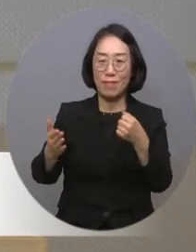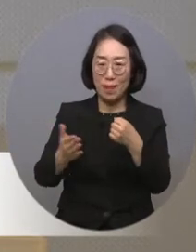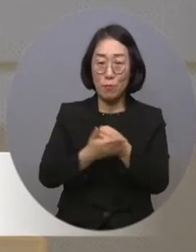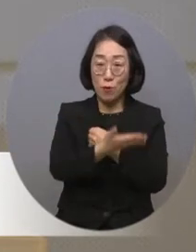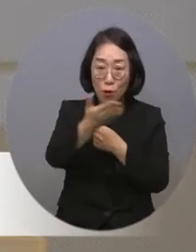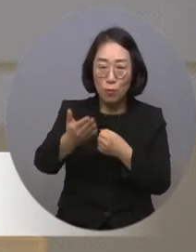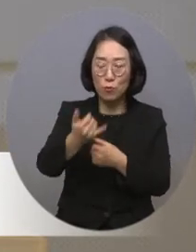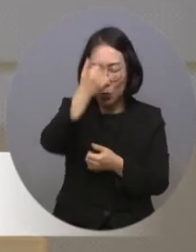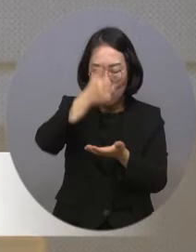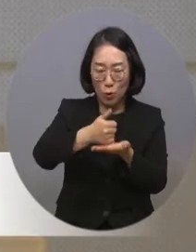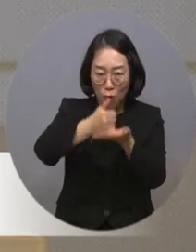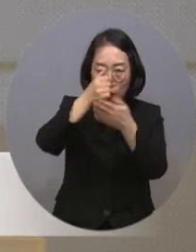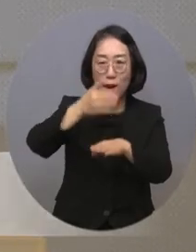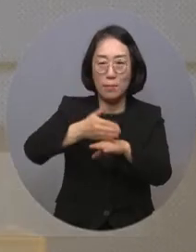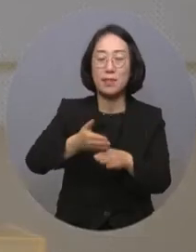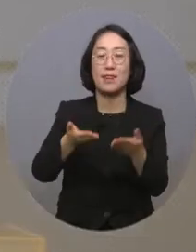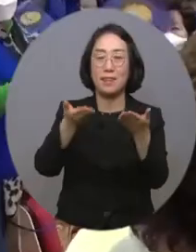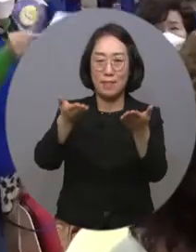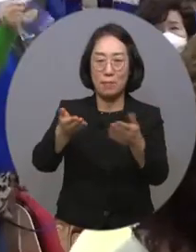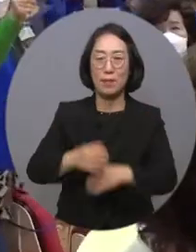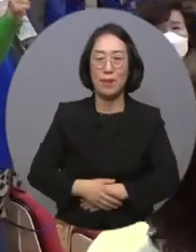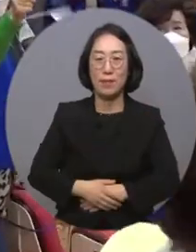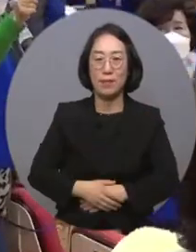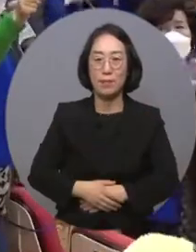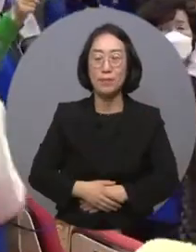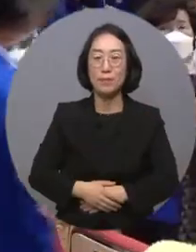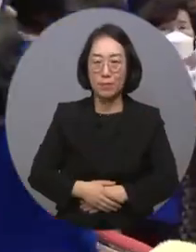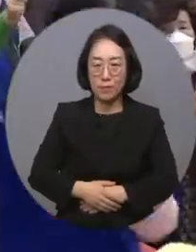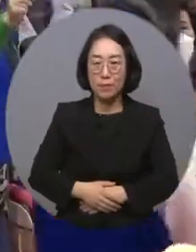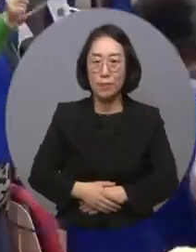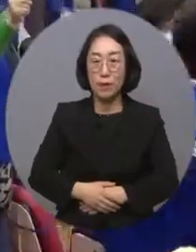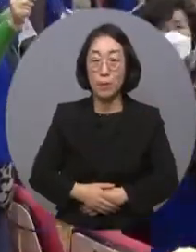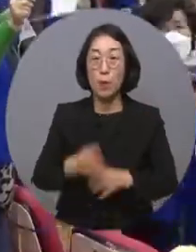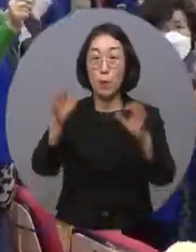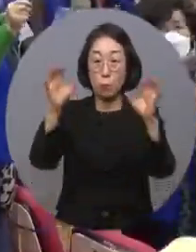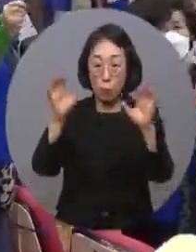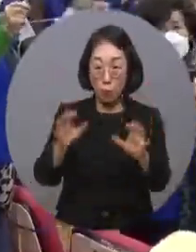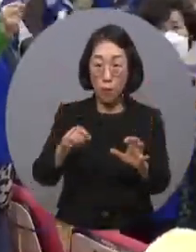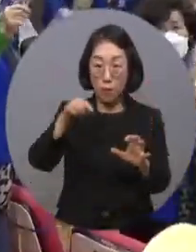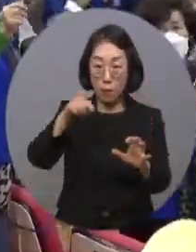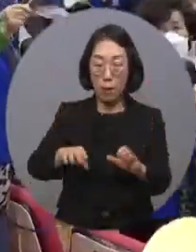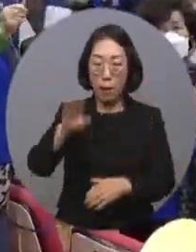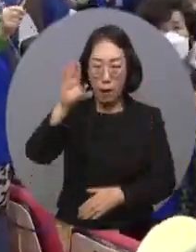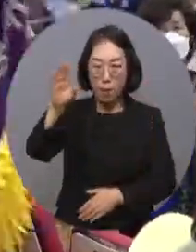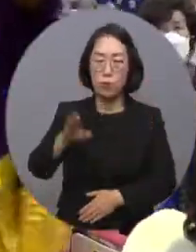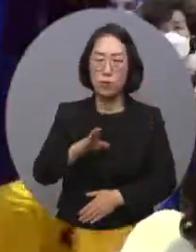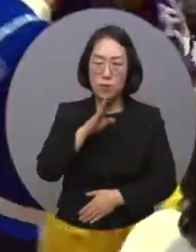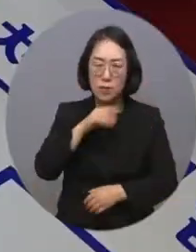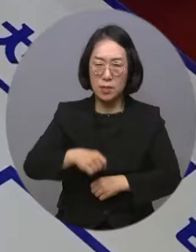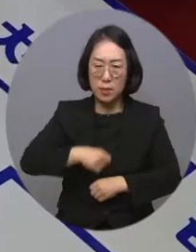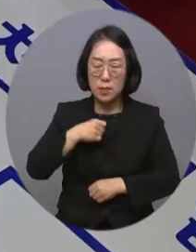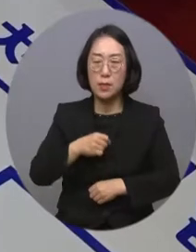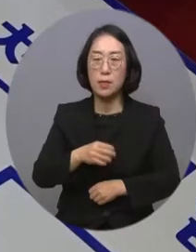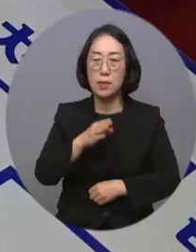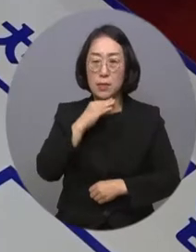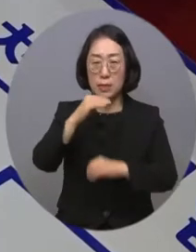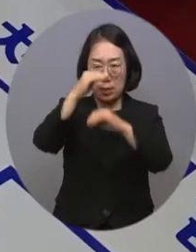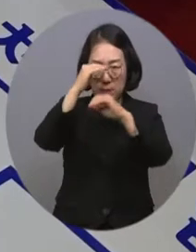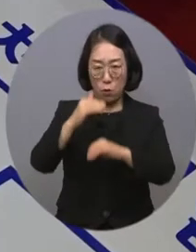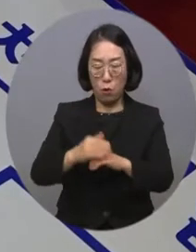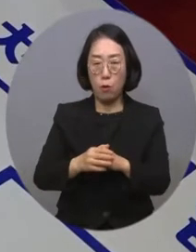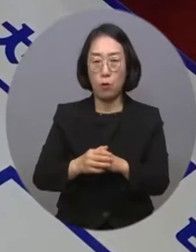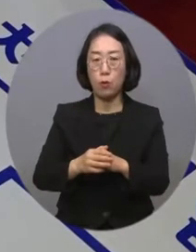존경과 감사 인사 드립니다. 이번 대회는 앞으로 진실, 질서, 화합이라는 3대